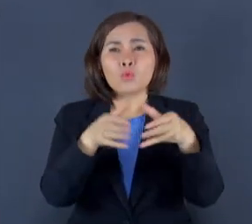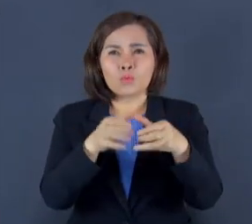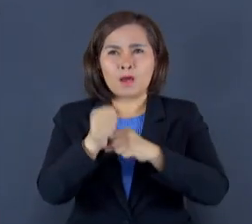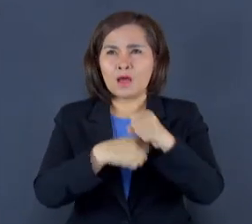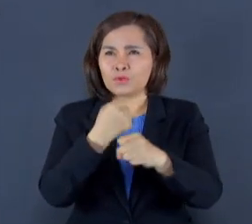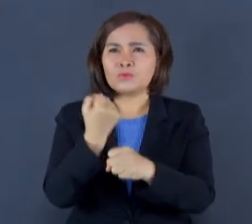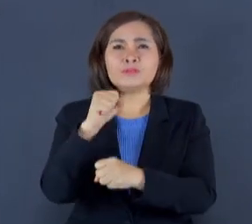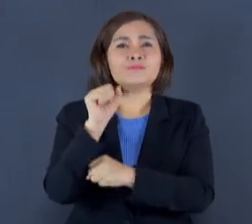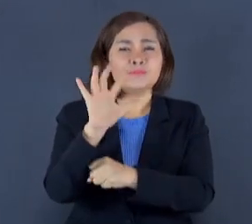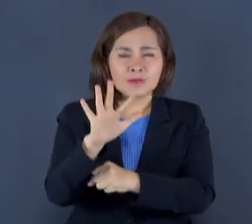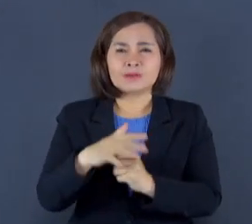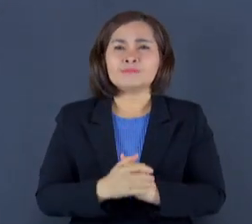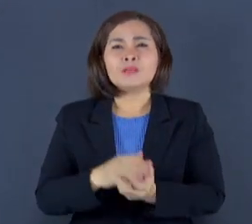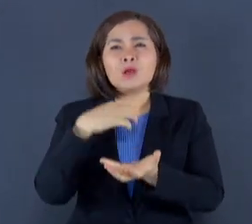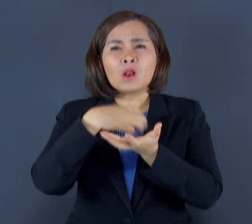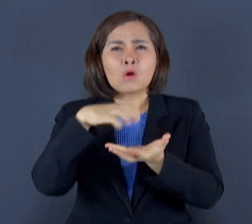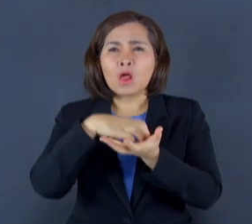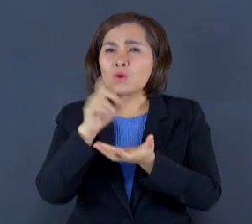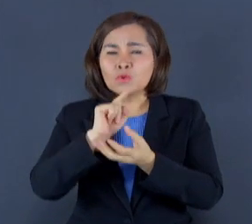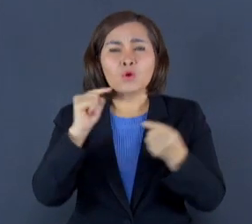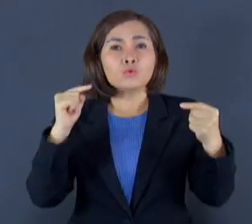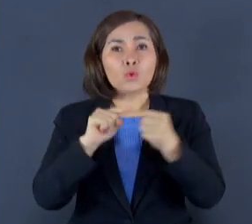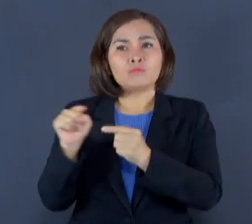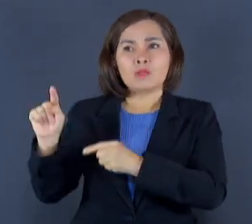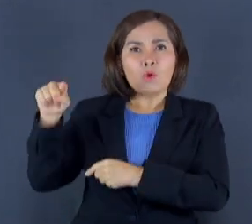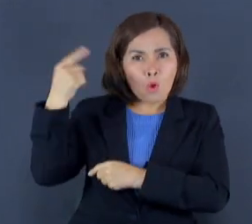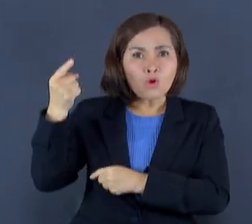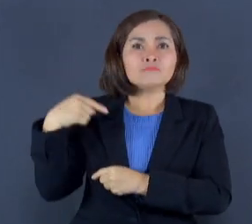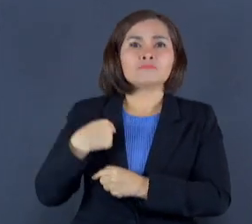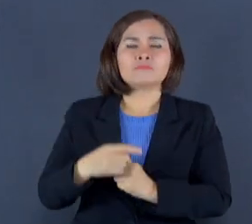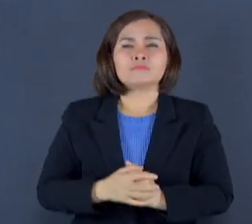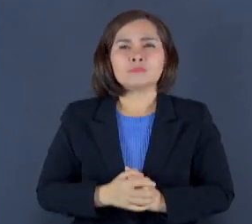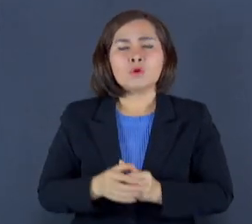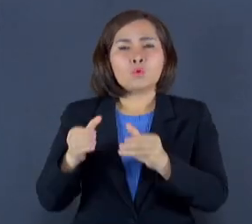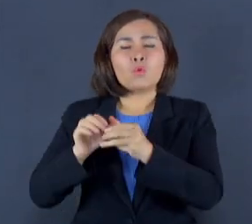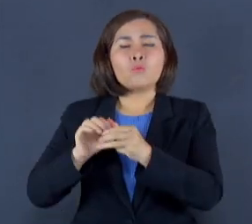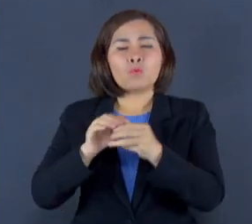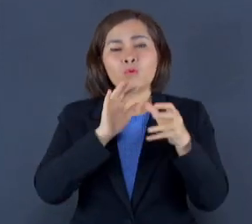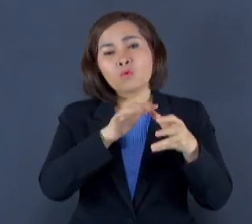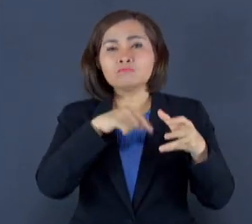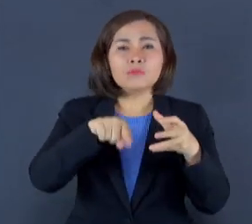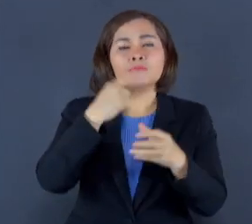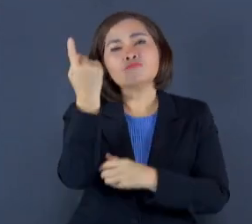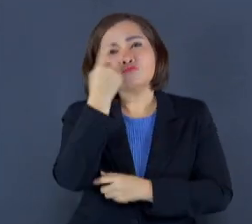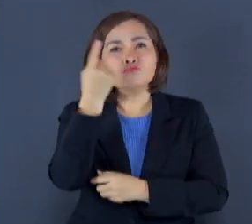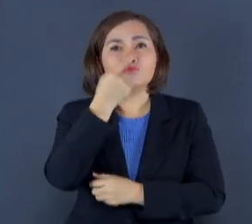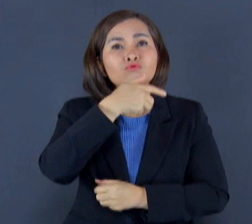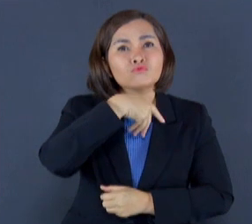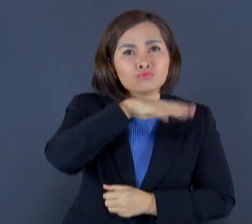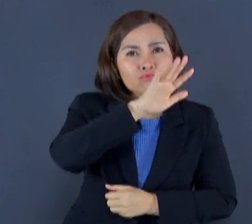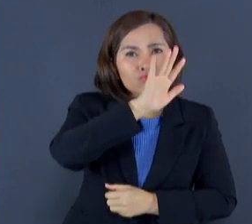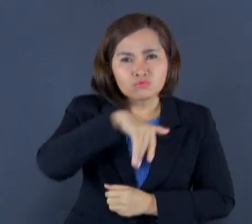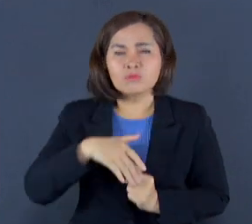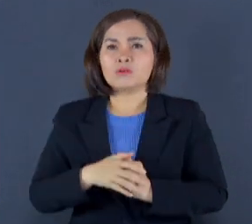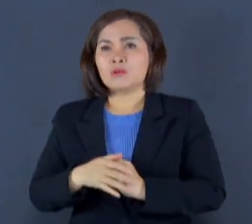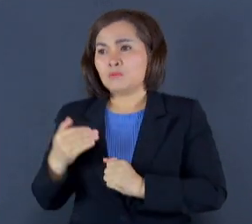อายุ15ปีเขาให้การบอกว่าจริงๆเนี่ยฝั่งนั้นเริ่มก่อนนะกลุ่มของพวกเขากลับจากไปเที่ยวแต่กลุ่มของผู้